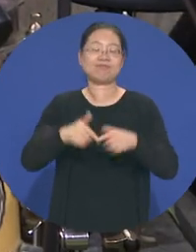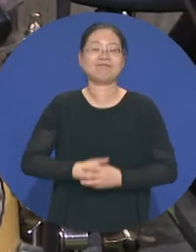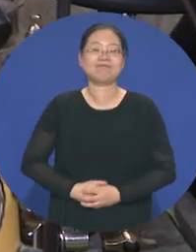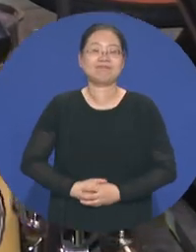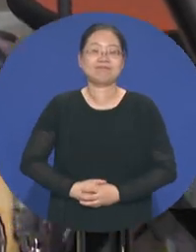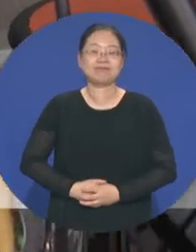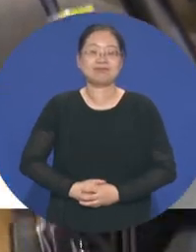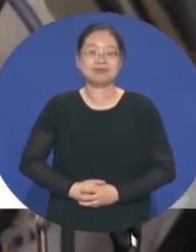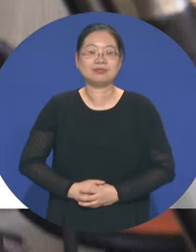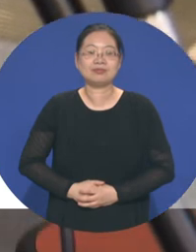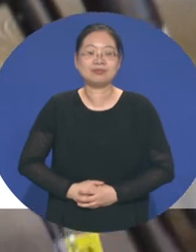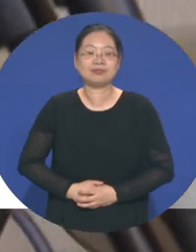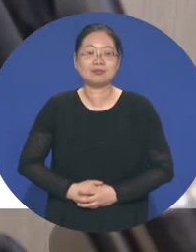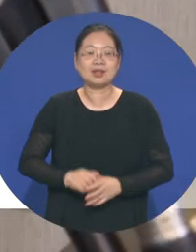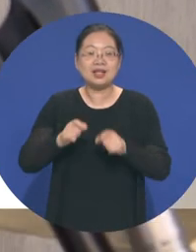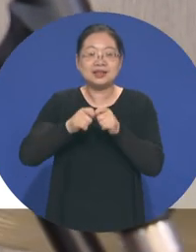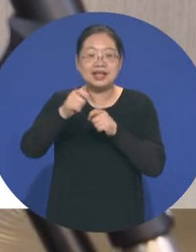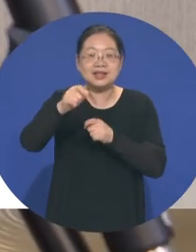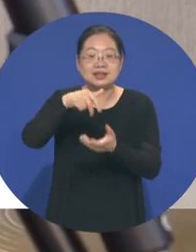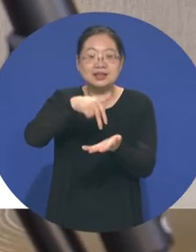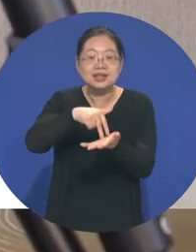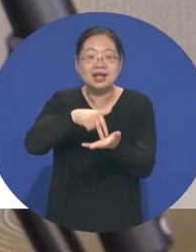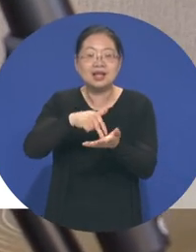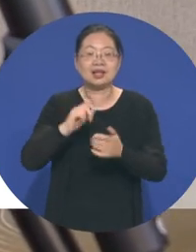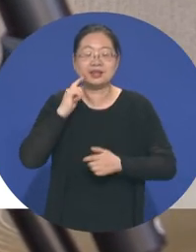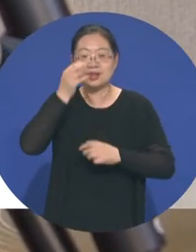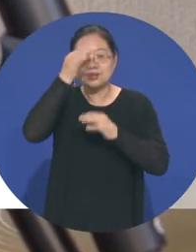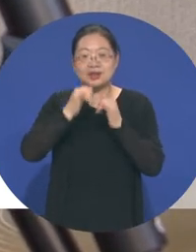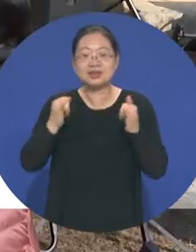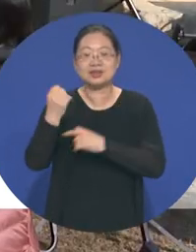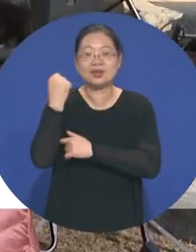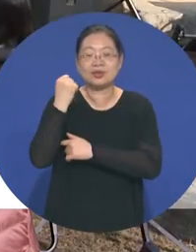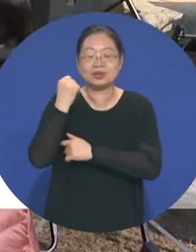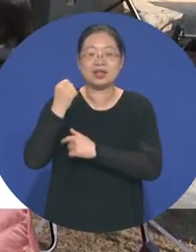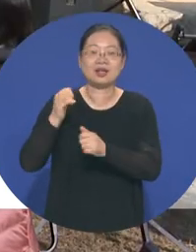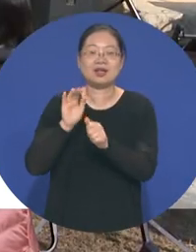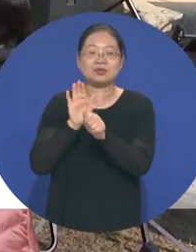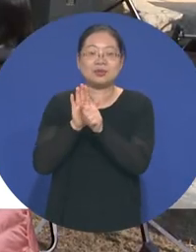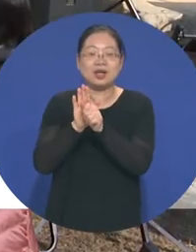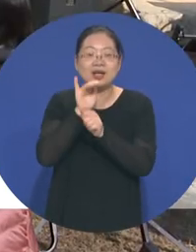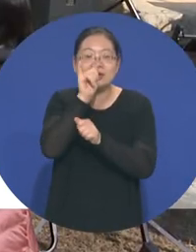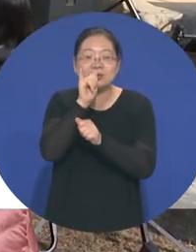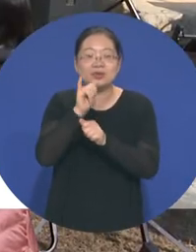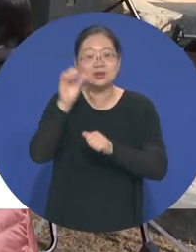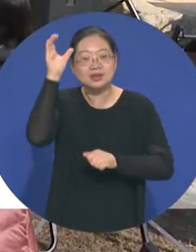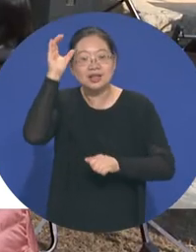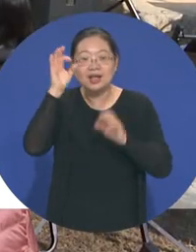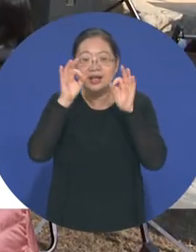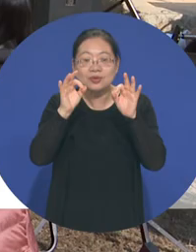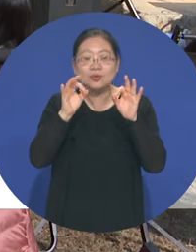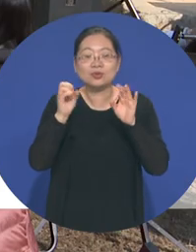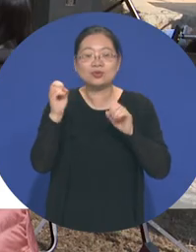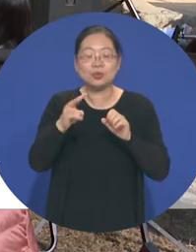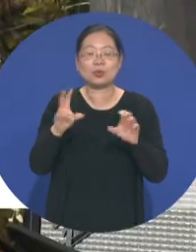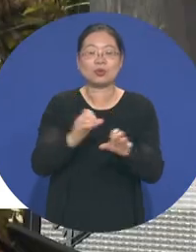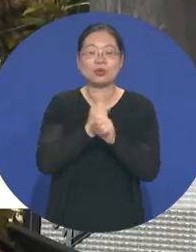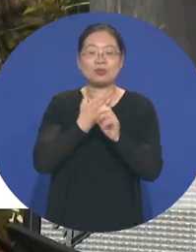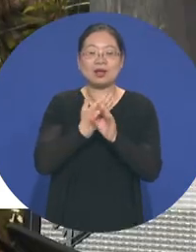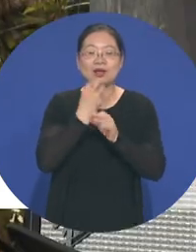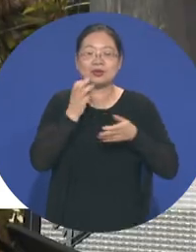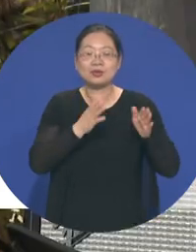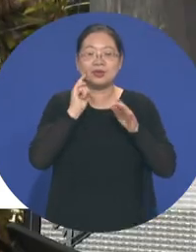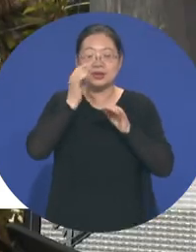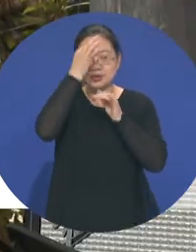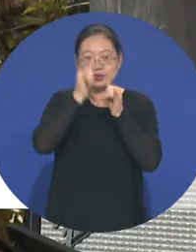나타났습니다. 장기적인 관점에서도 예술인이 역량도 강화될 수 있는 것을 좀 기대해 볼수 있고, 종합하자면